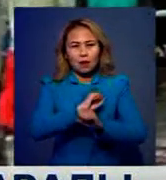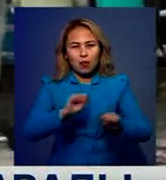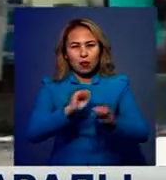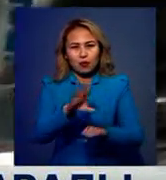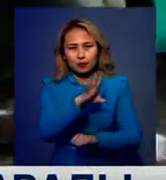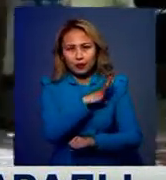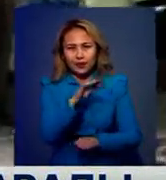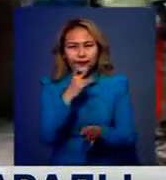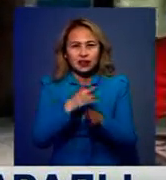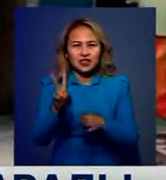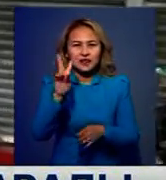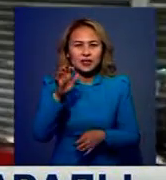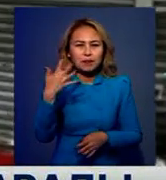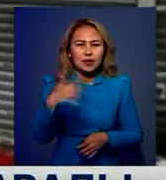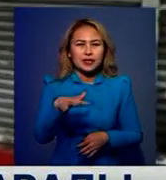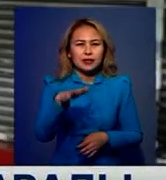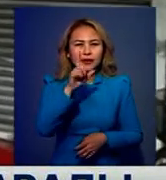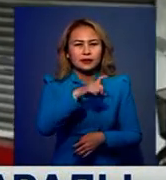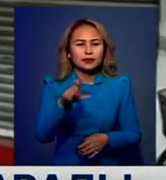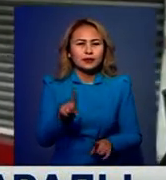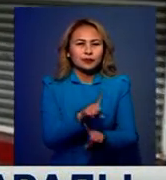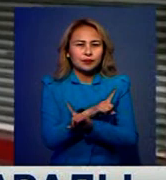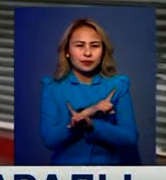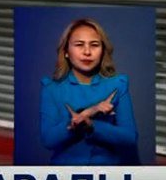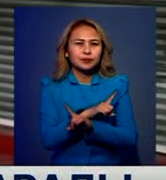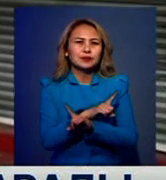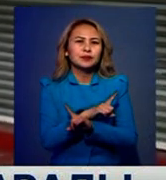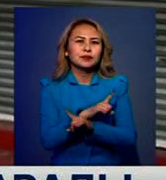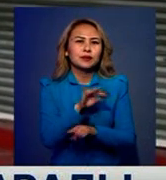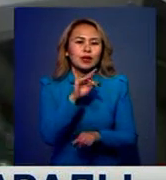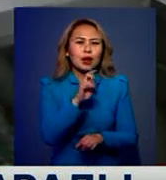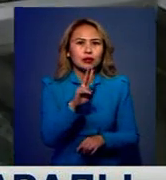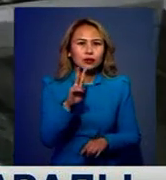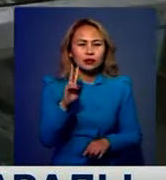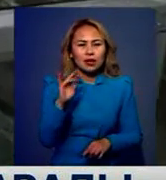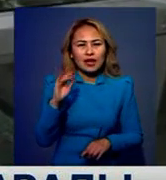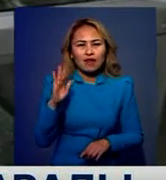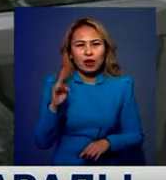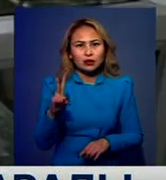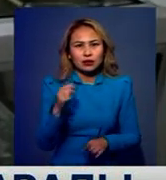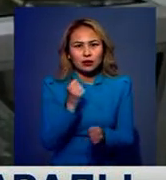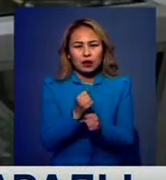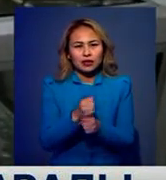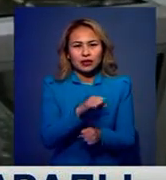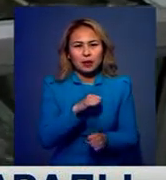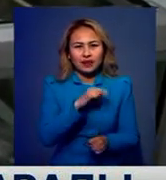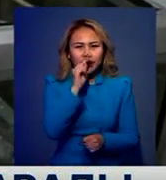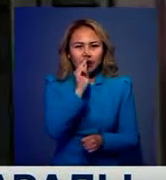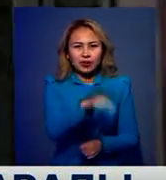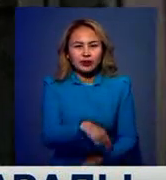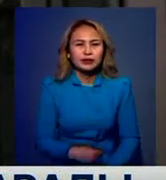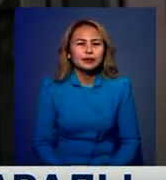болған. Терактен 250-ден астам адам қаза тапқан болатын. Шабуылды Ирак және Левант ұйымы жасаған мойындап отыр.